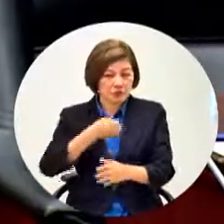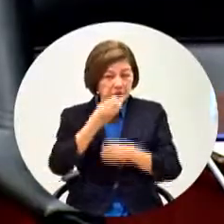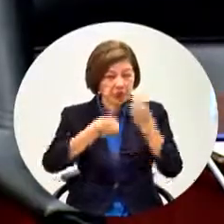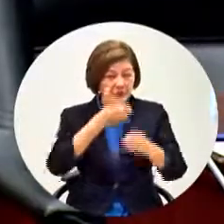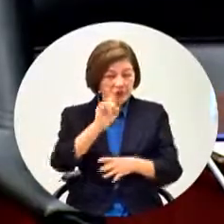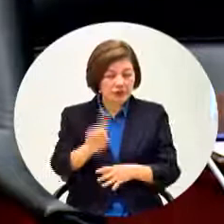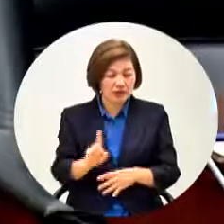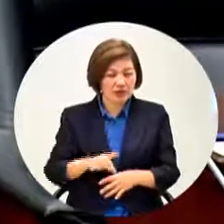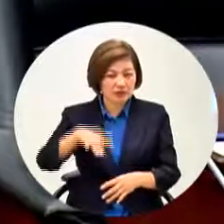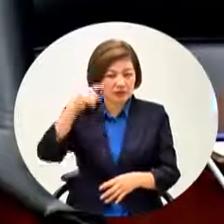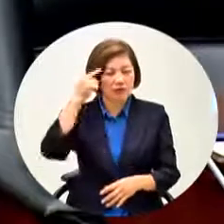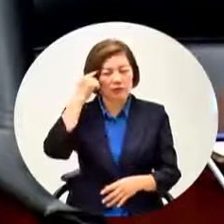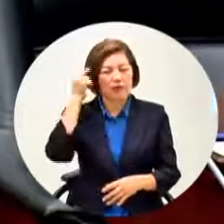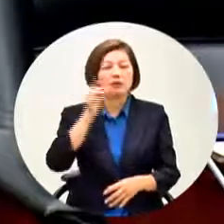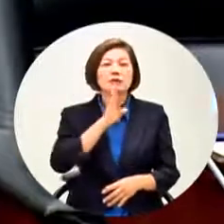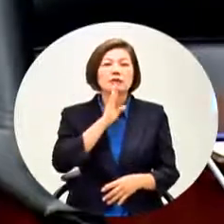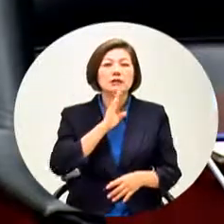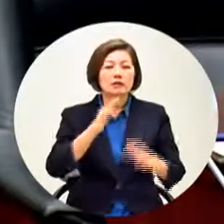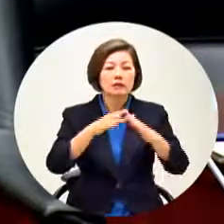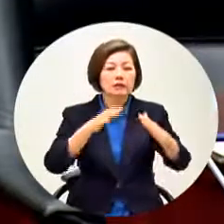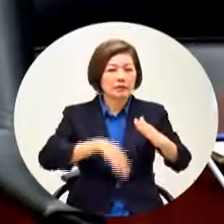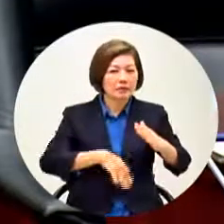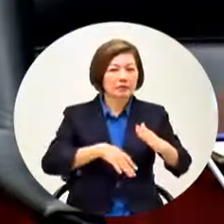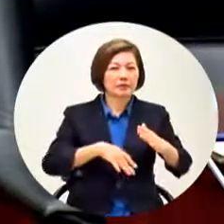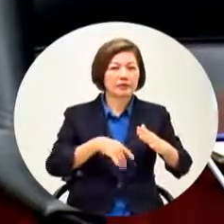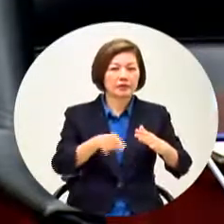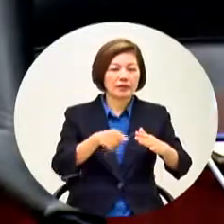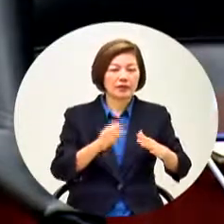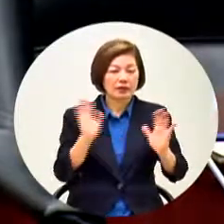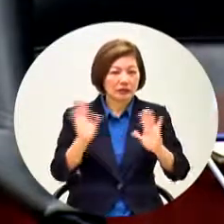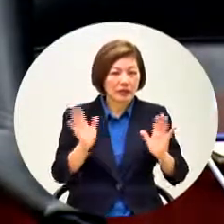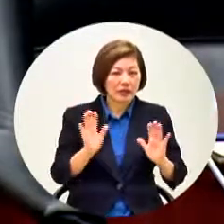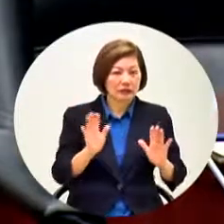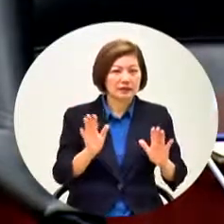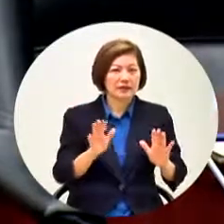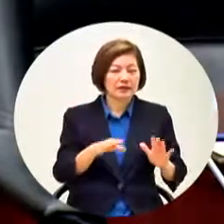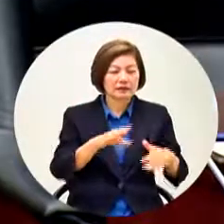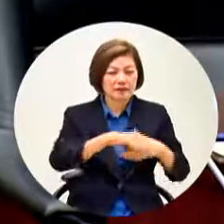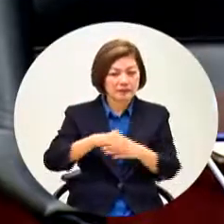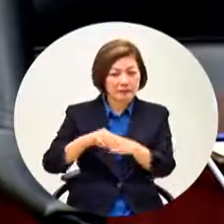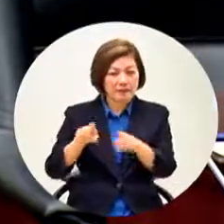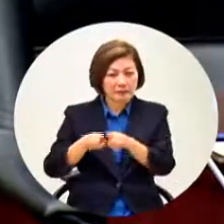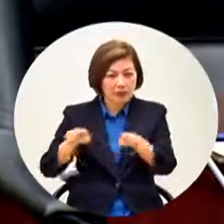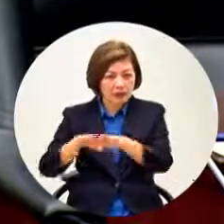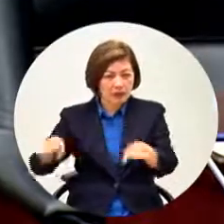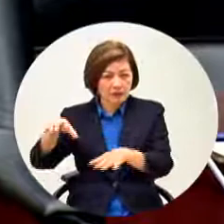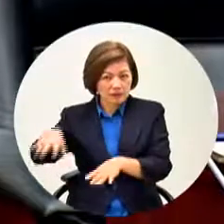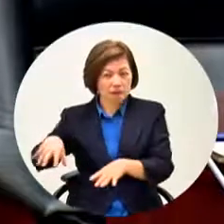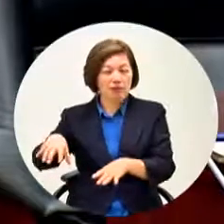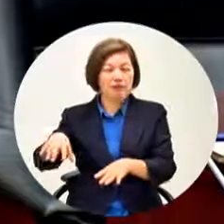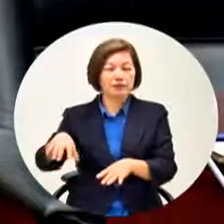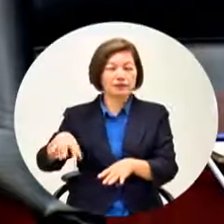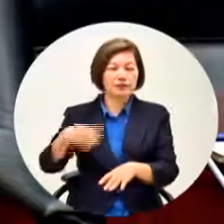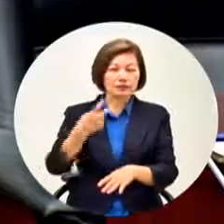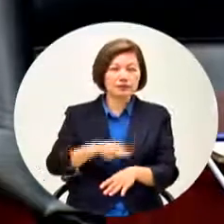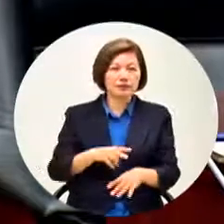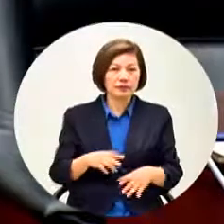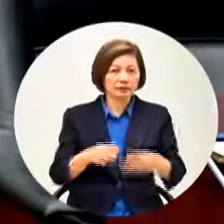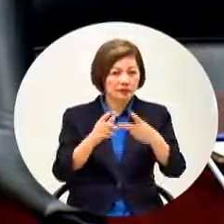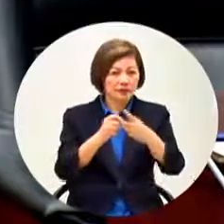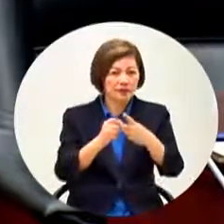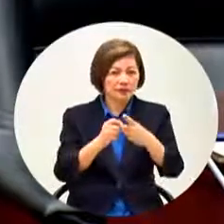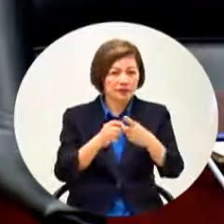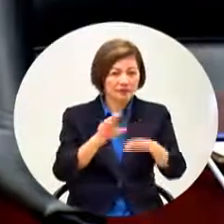个想法一定厝内人下骹闹囡仔一定先带走嘛。第二个动作一定把车开